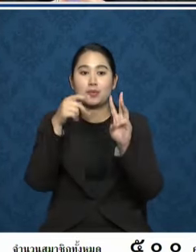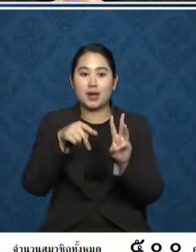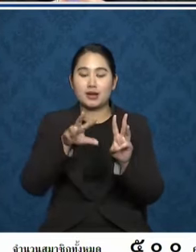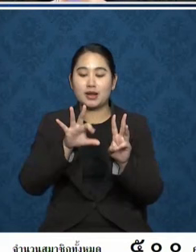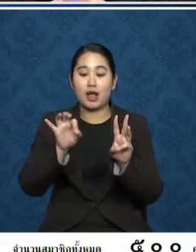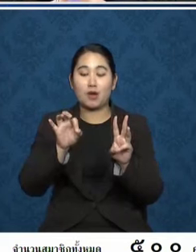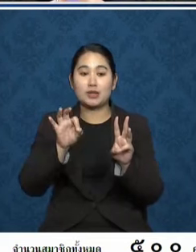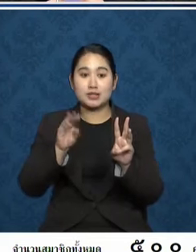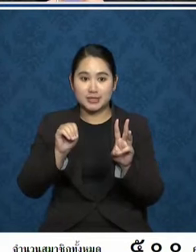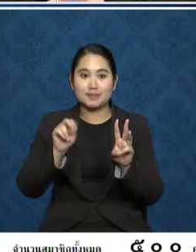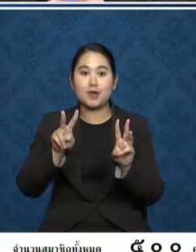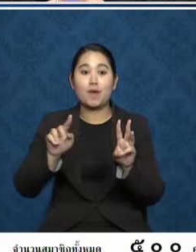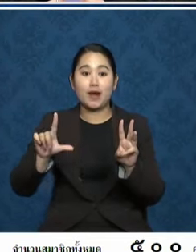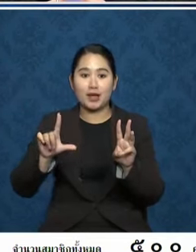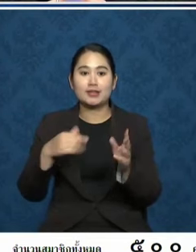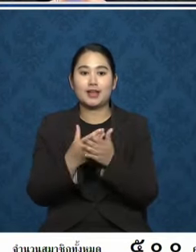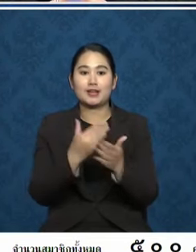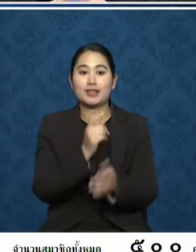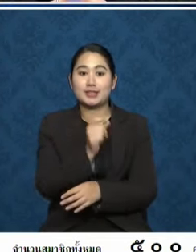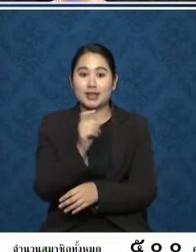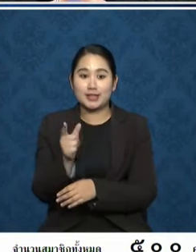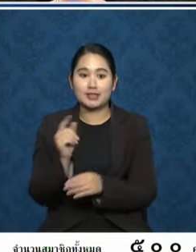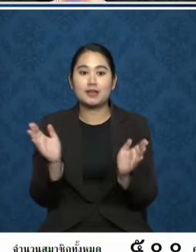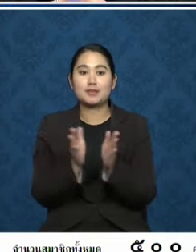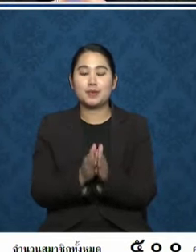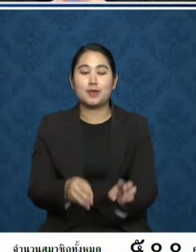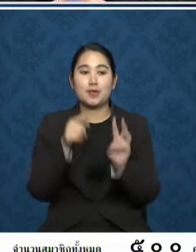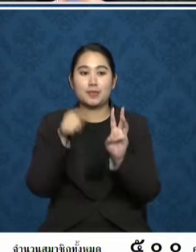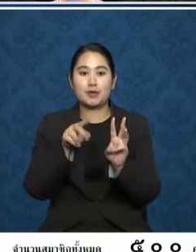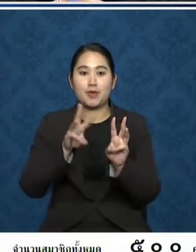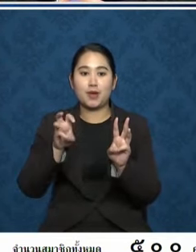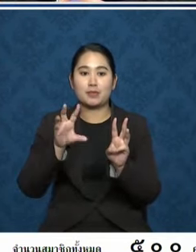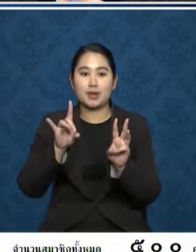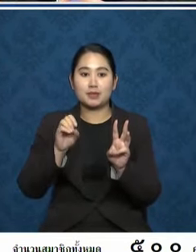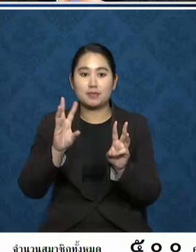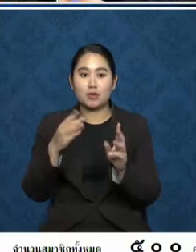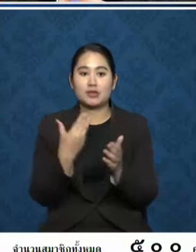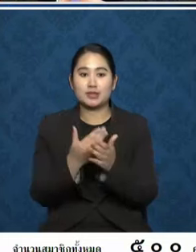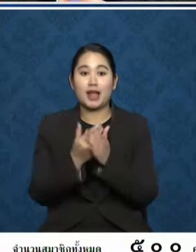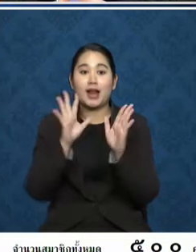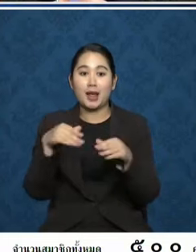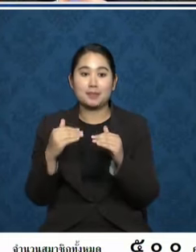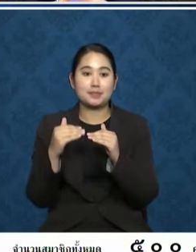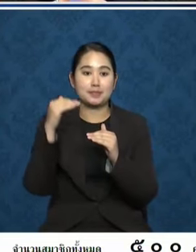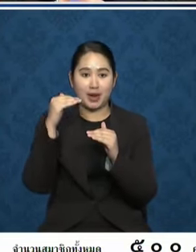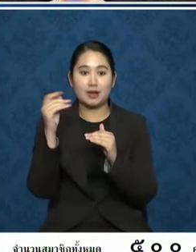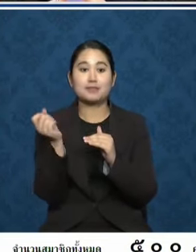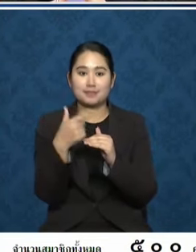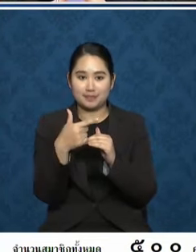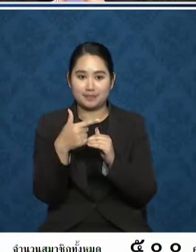42 ล้านรวมคาใช้ใจอยู่ที่ 6,686 ล้ มีรายได้สูงกวาค่าใช้ใจ 255